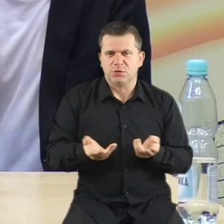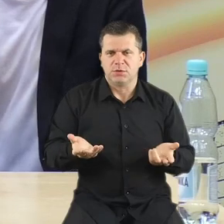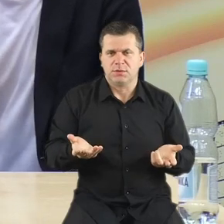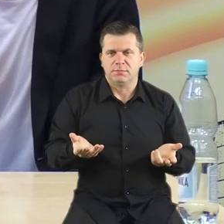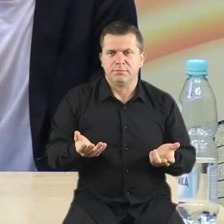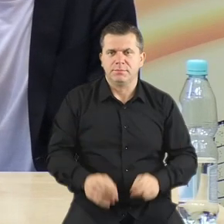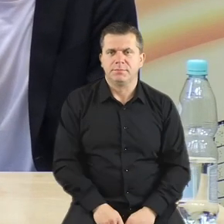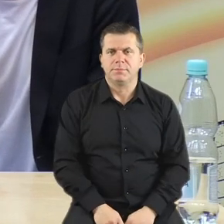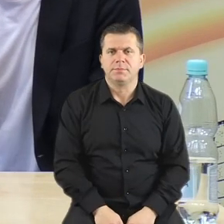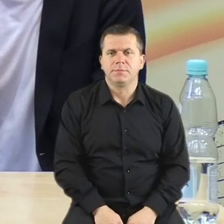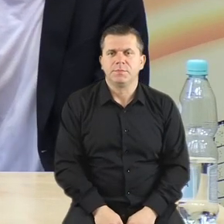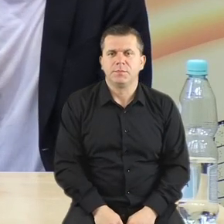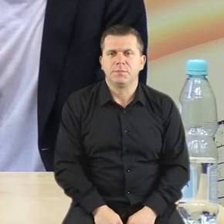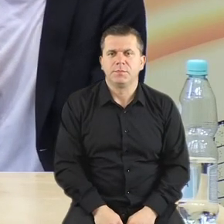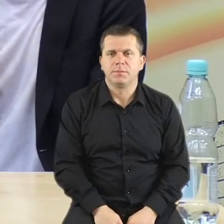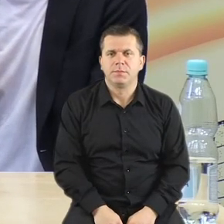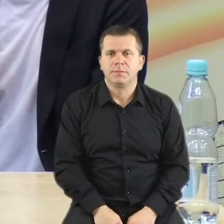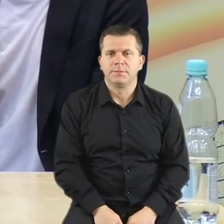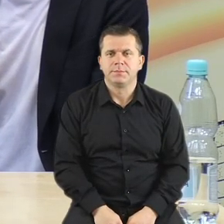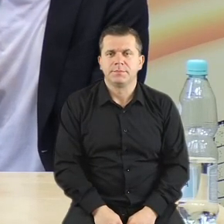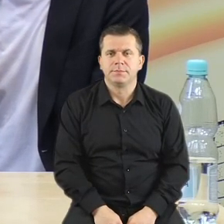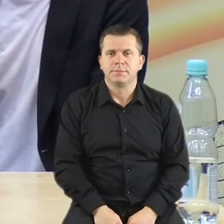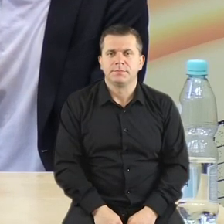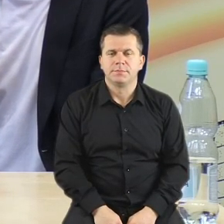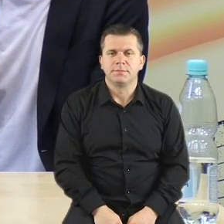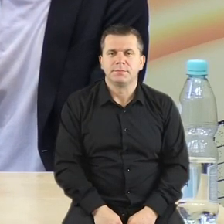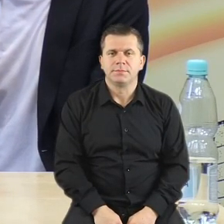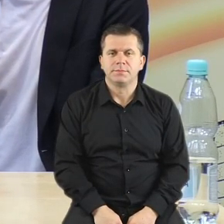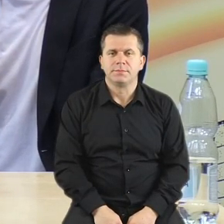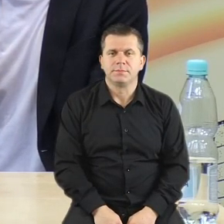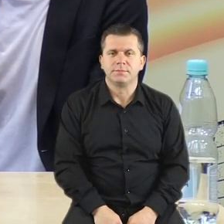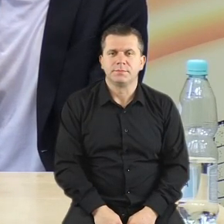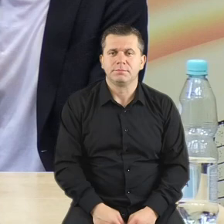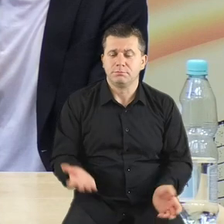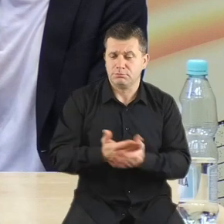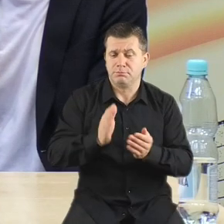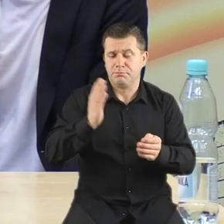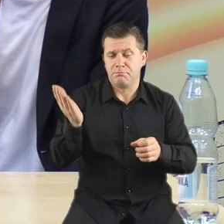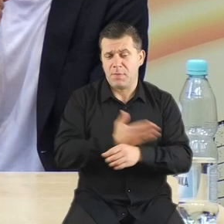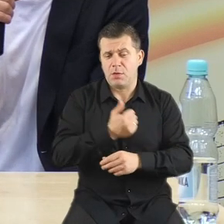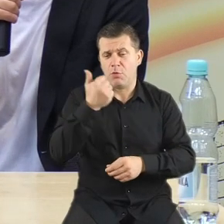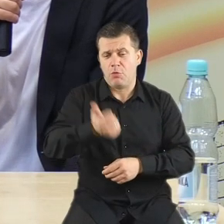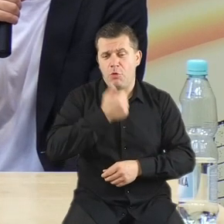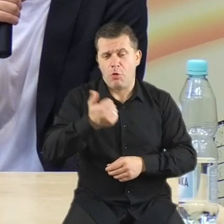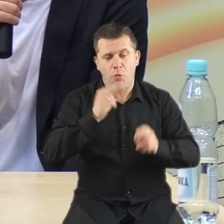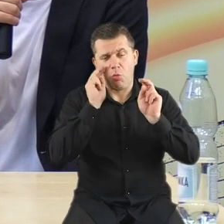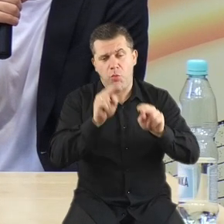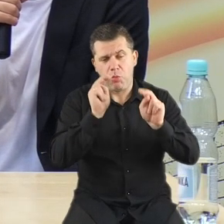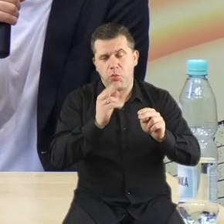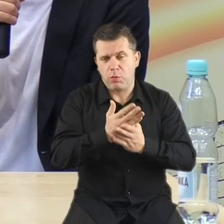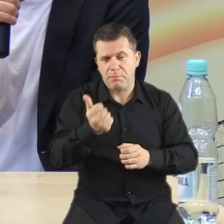I po roku, od kiedy zaczęliśmy wynajmować to